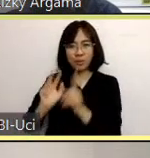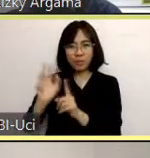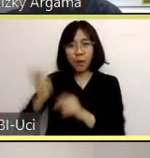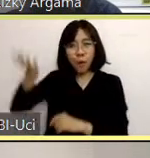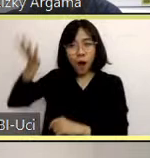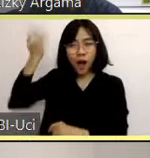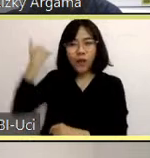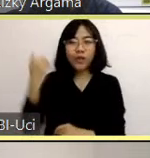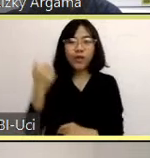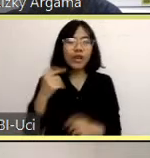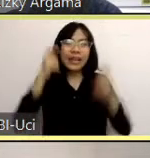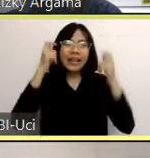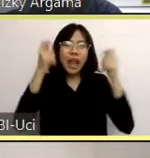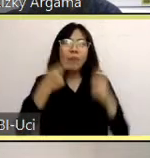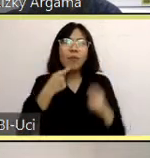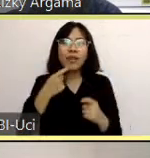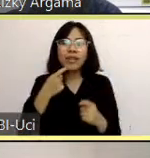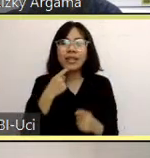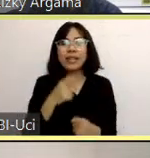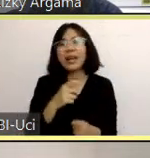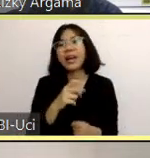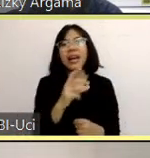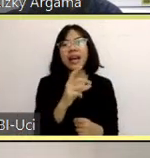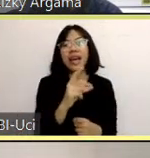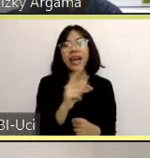Nah kemudian memang